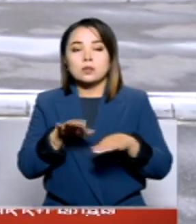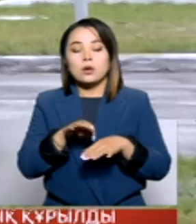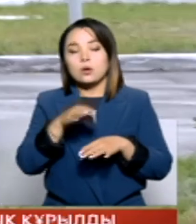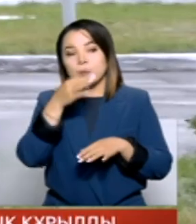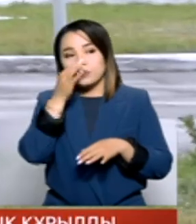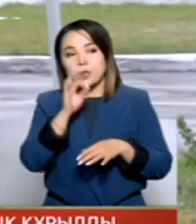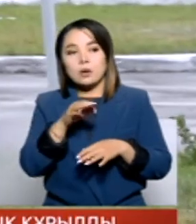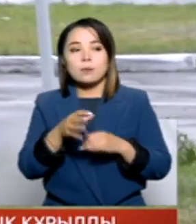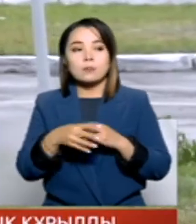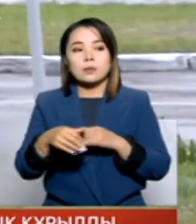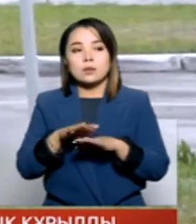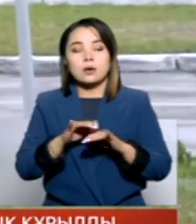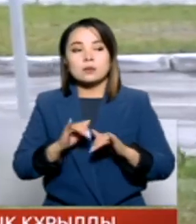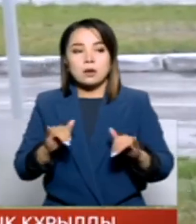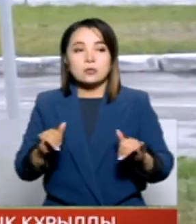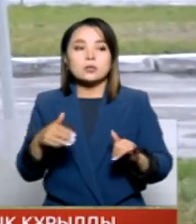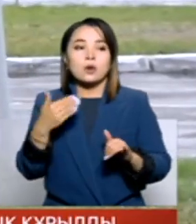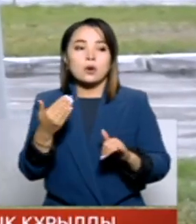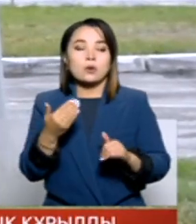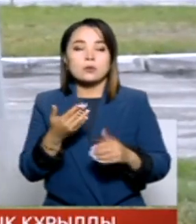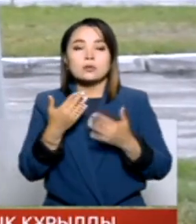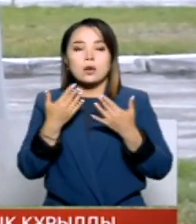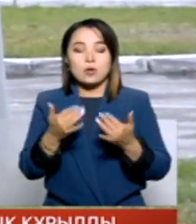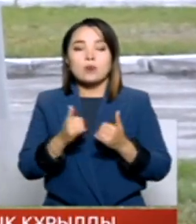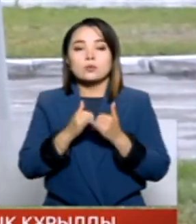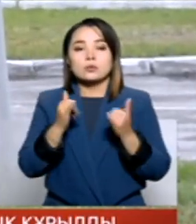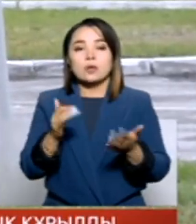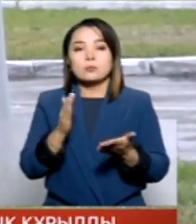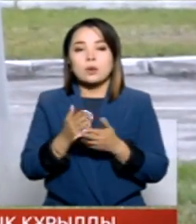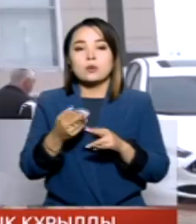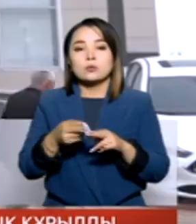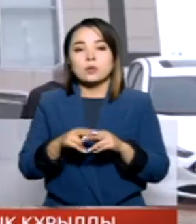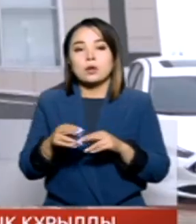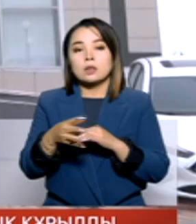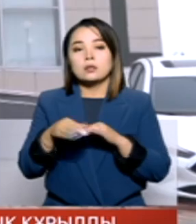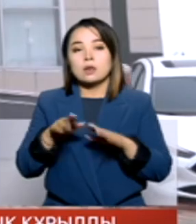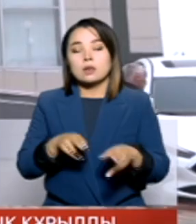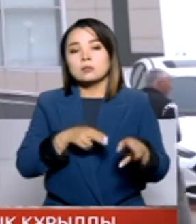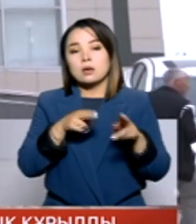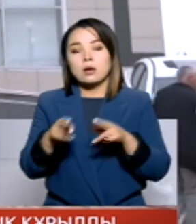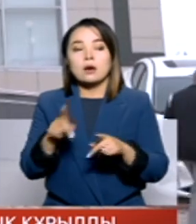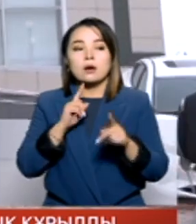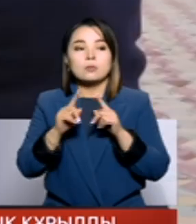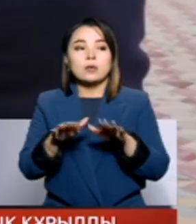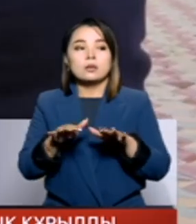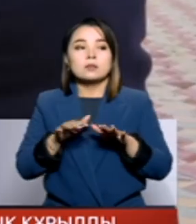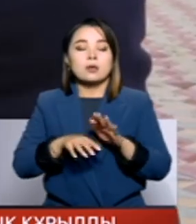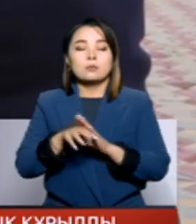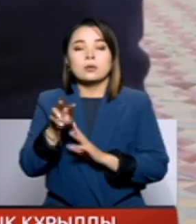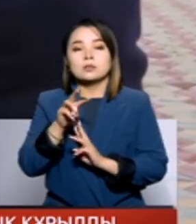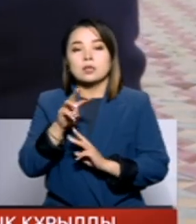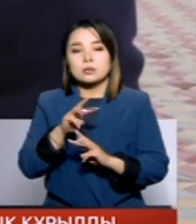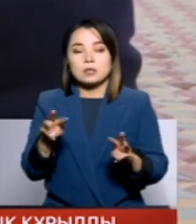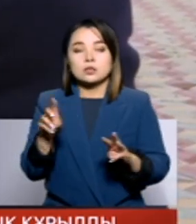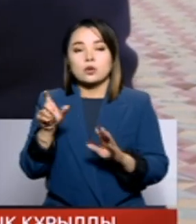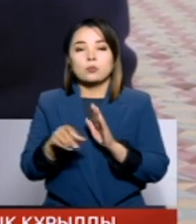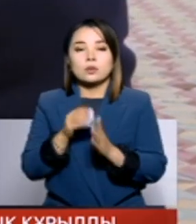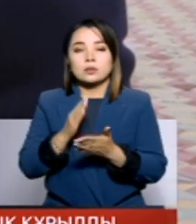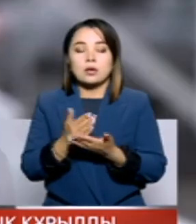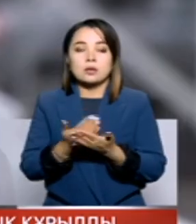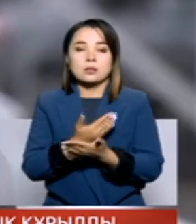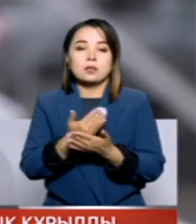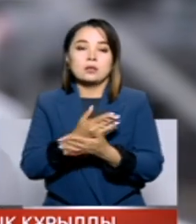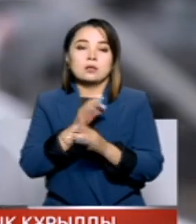тәжірибеден өтетін полигондар көбейіп, оларға қойылар талап күшейеді. Бұл туралы өңірге барған парламент мәжілісінің депутаты Екатерина Сымышлиева